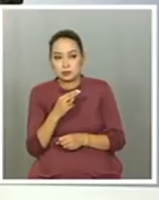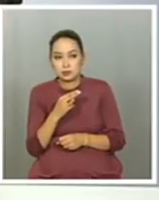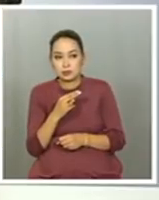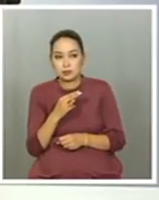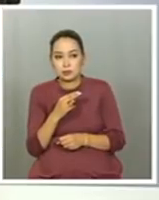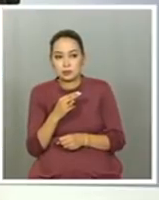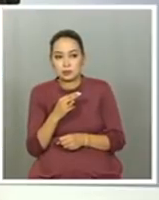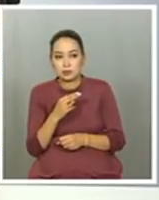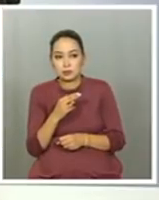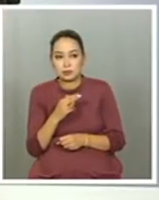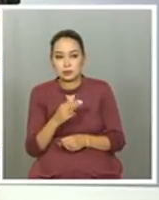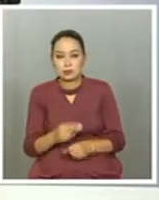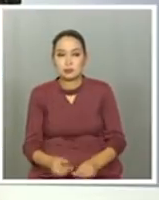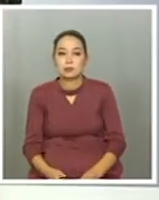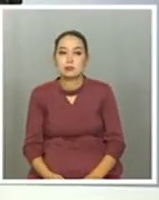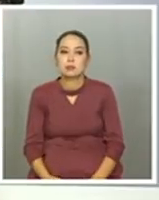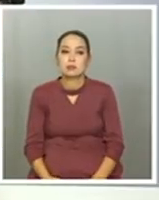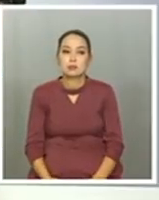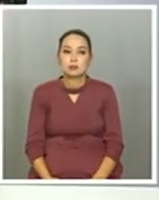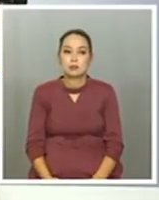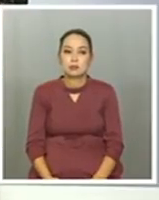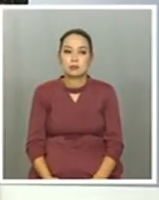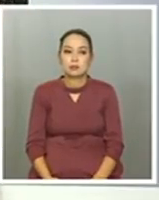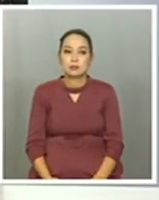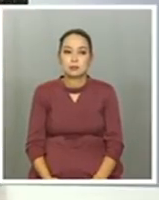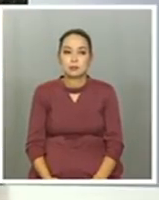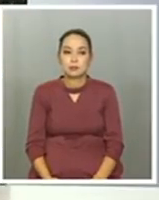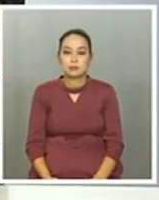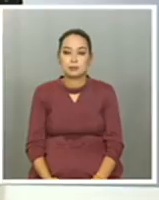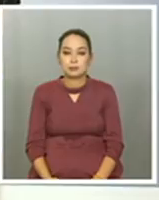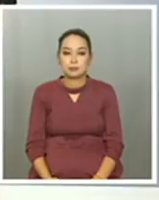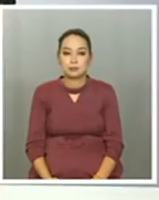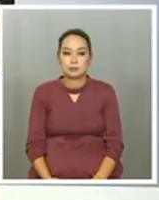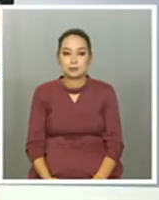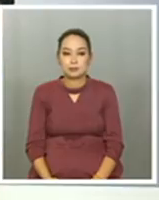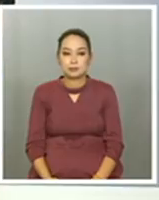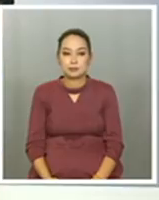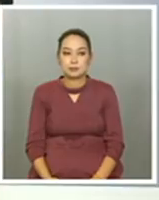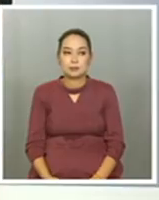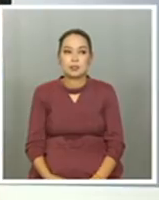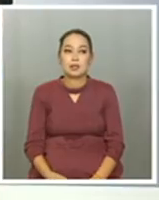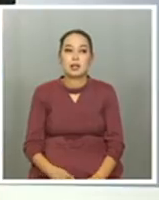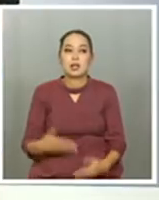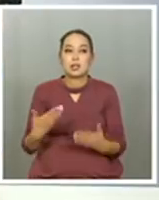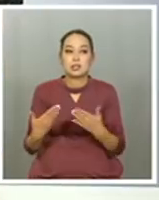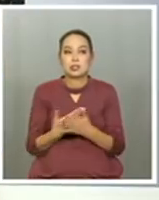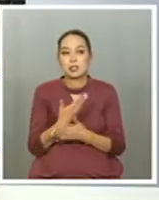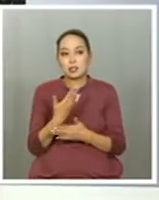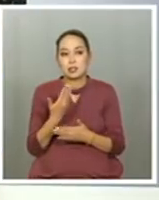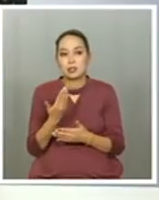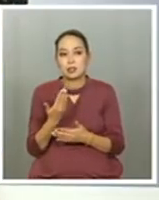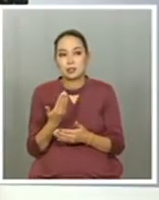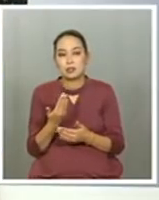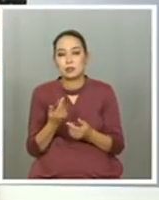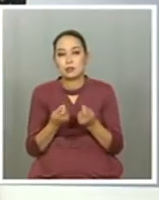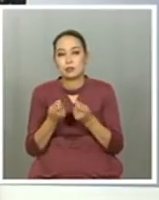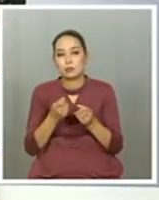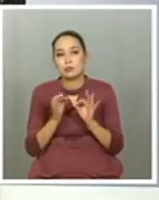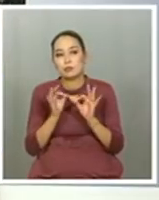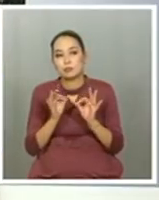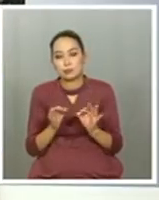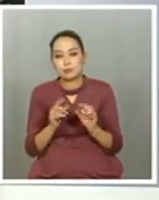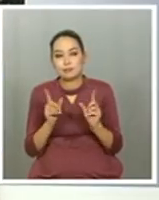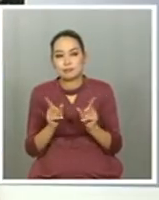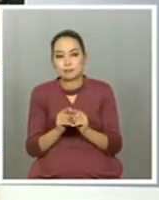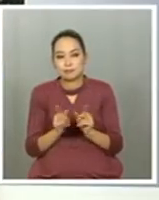Балалар, үшінші тапсырмаға назар аударайық. Жаңа ұғымдарды сабақ барысында